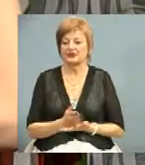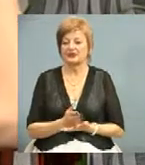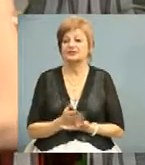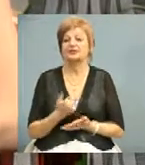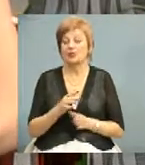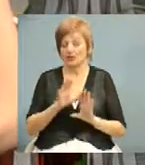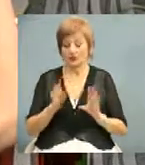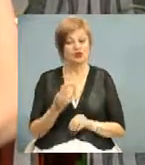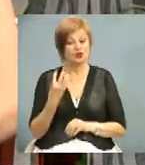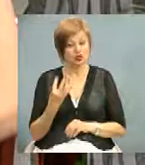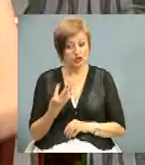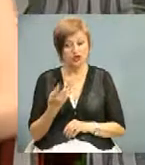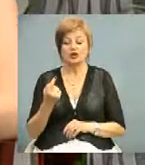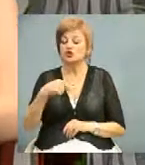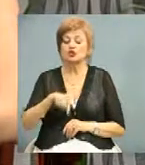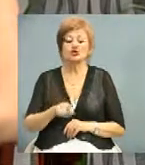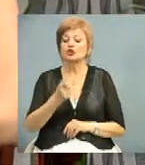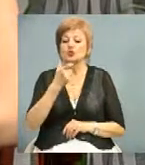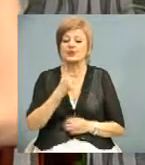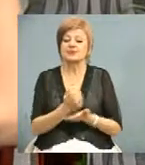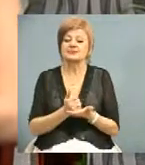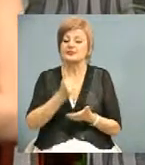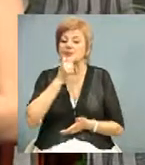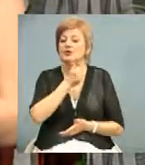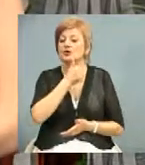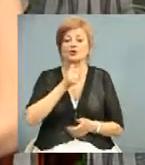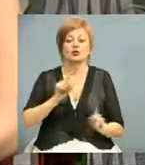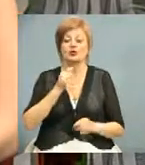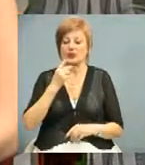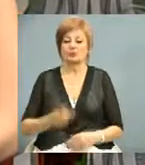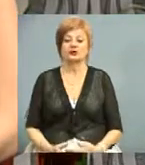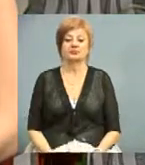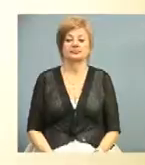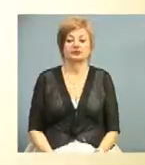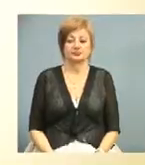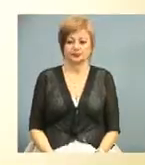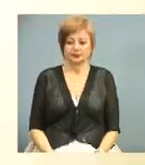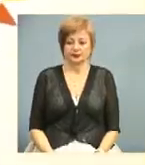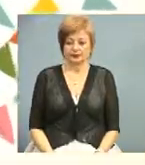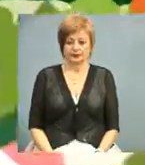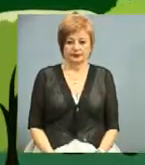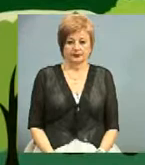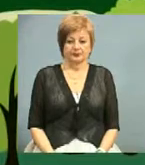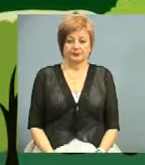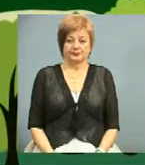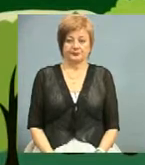вже виявили, 4 океани, і що ж вони в собі приховують, які таємниці. Дивимося сюжет.